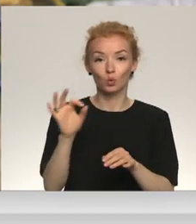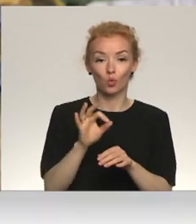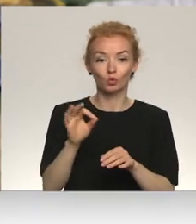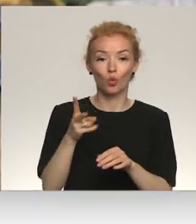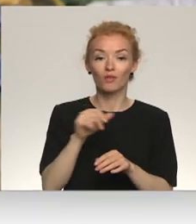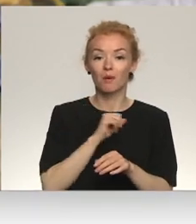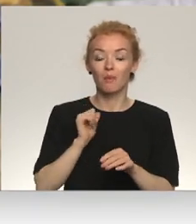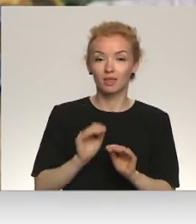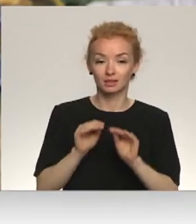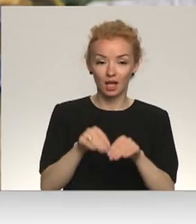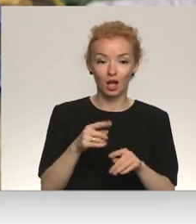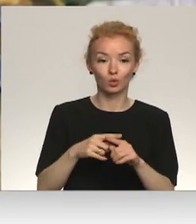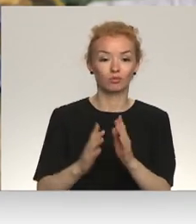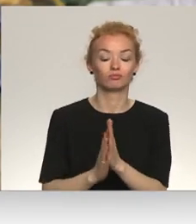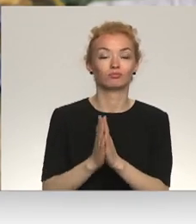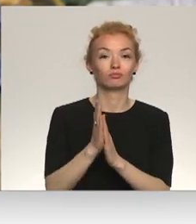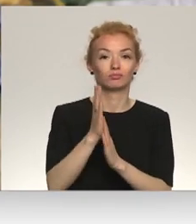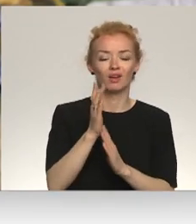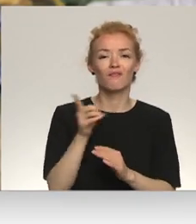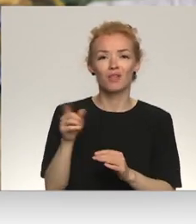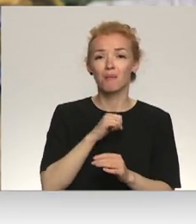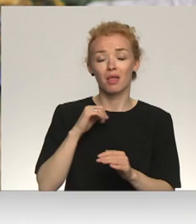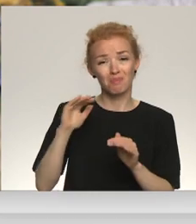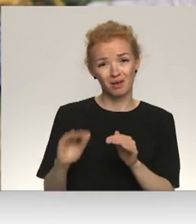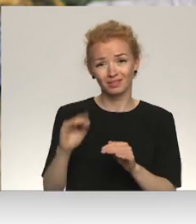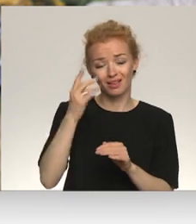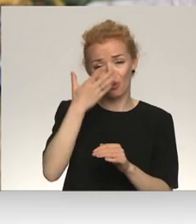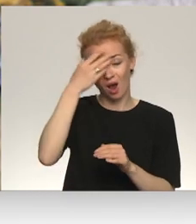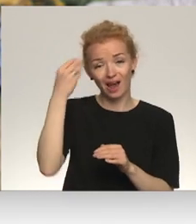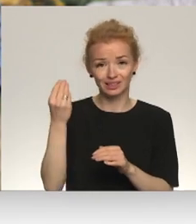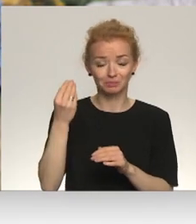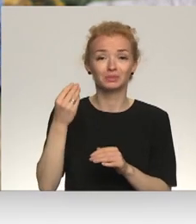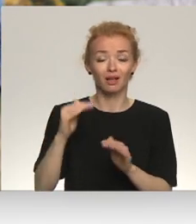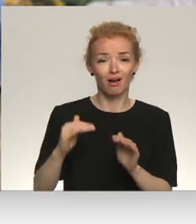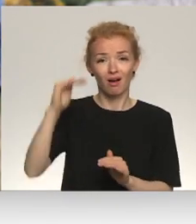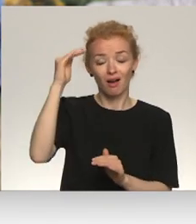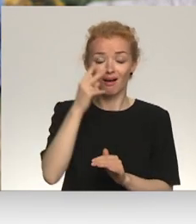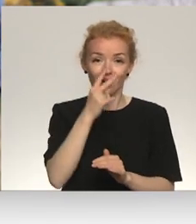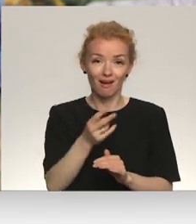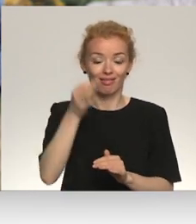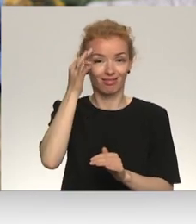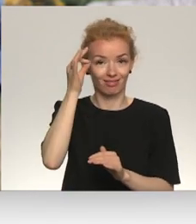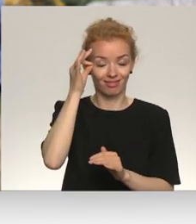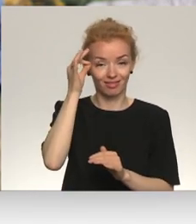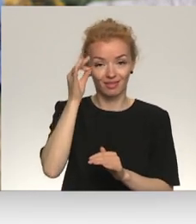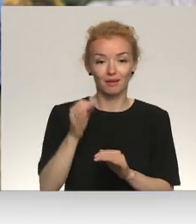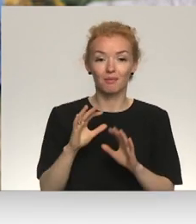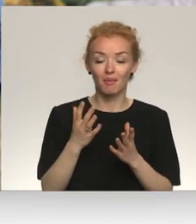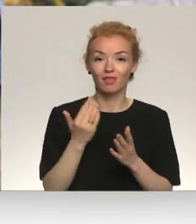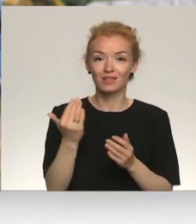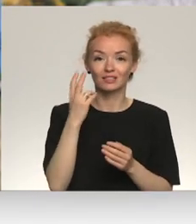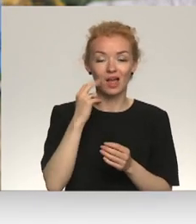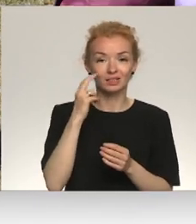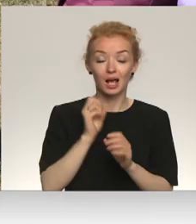un stādījusi. Viņi, protams, tagad smējos, neko neatcerēsies no tā varbūt augstu ūdeni, ko mācītājs viņiem šodien lej uz galvas. Ja? Bet viņas